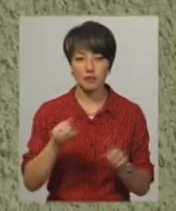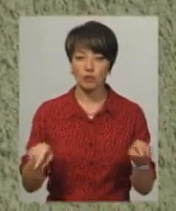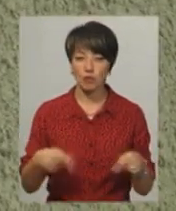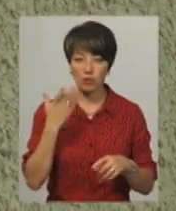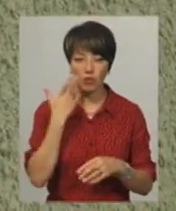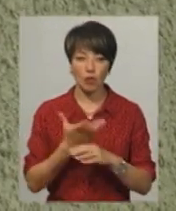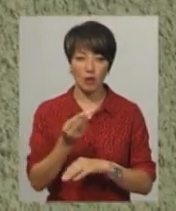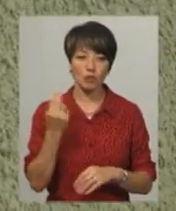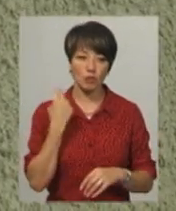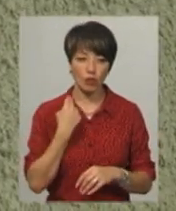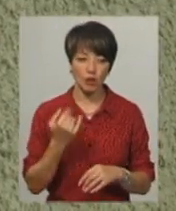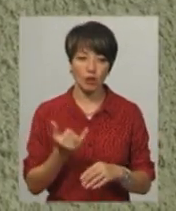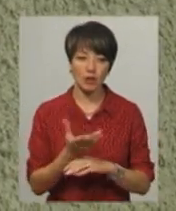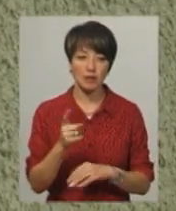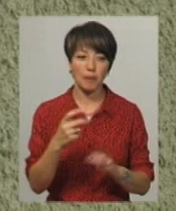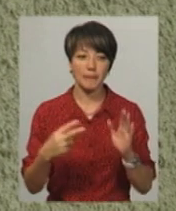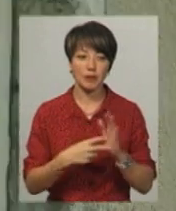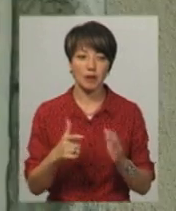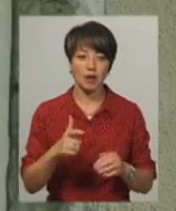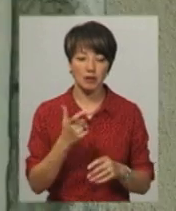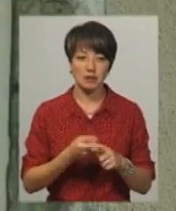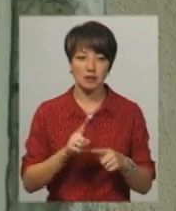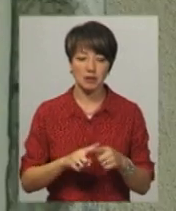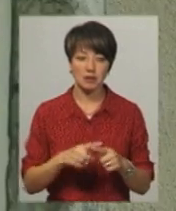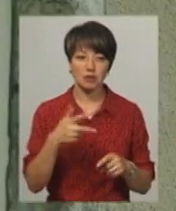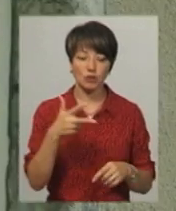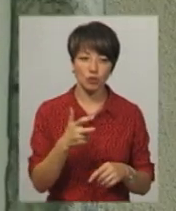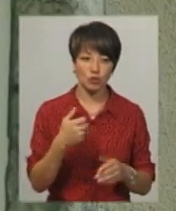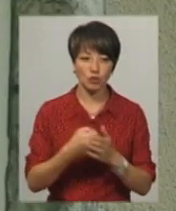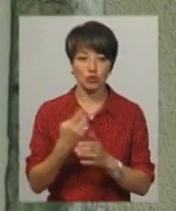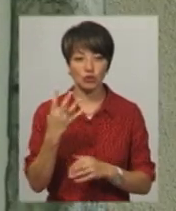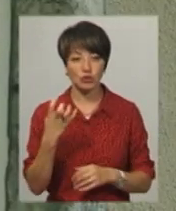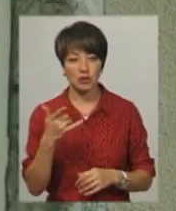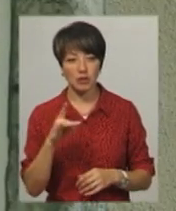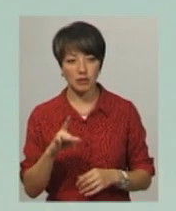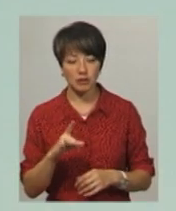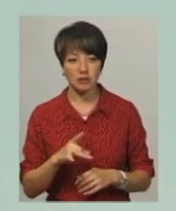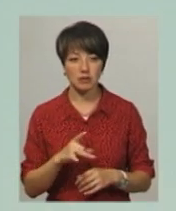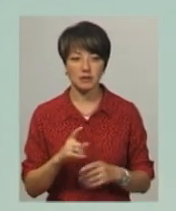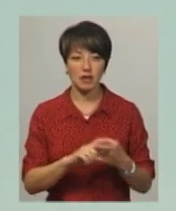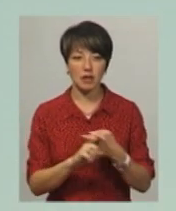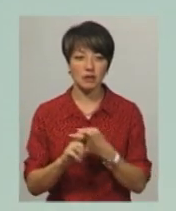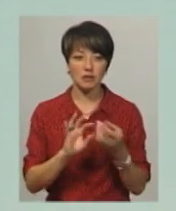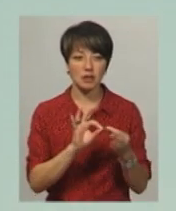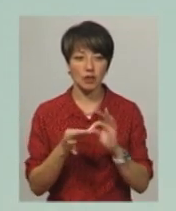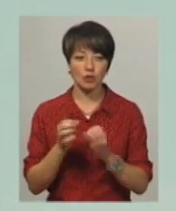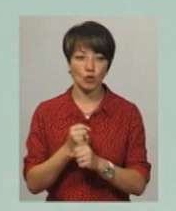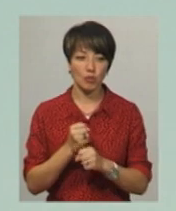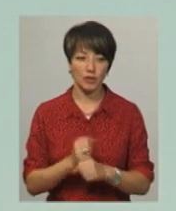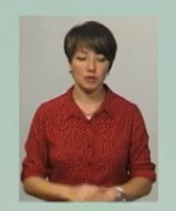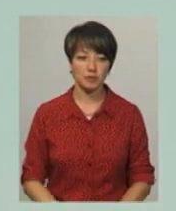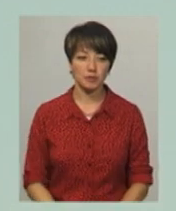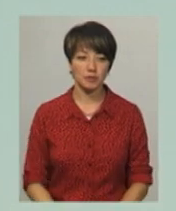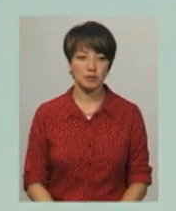після оплати боргу та оплати за підключення газу, котрий складає від 300 до 400 гривень в залежності від складності робіт. Михайло Жила,